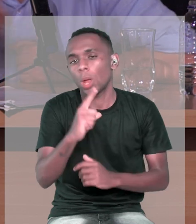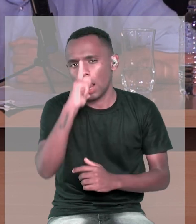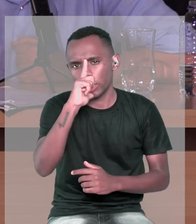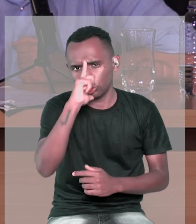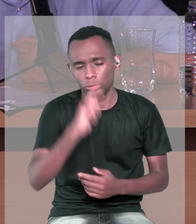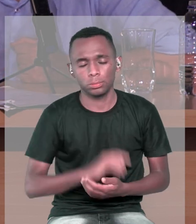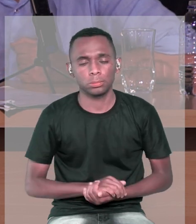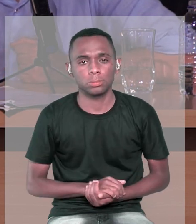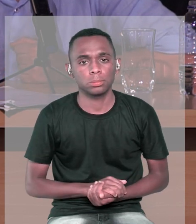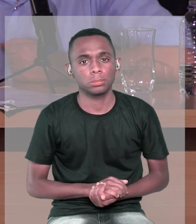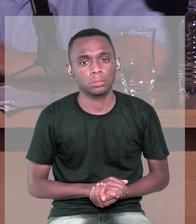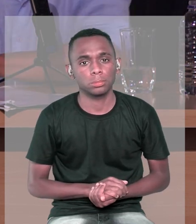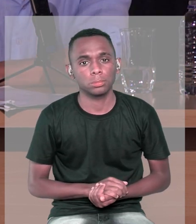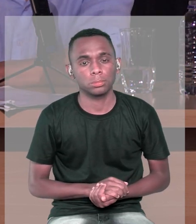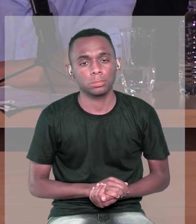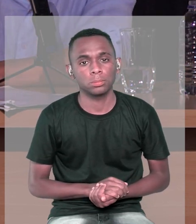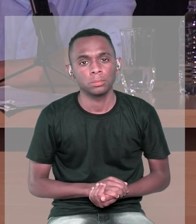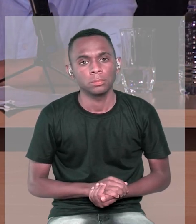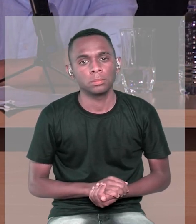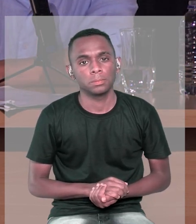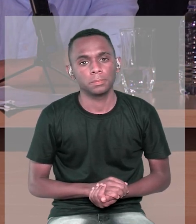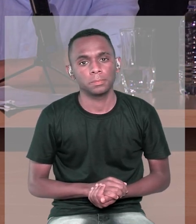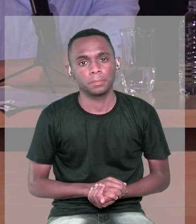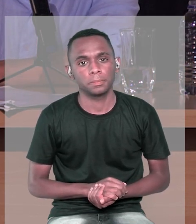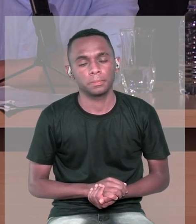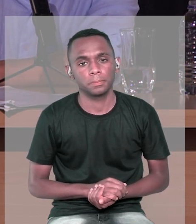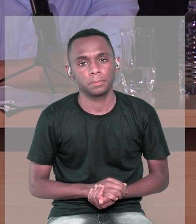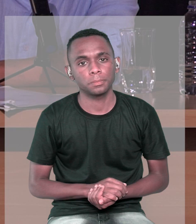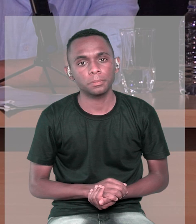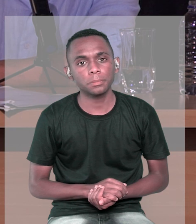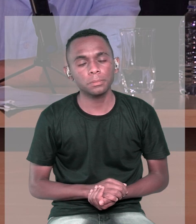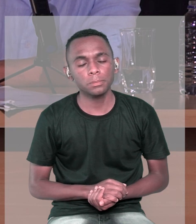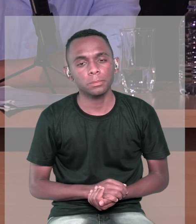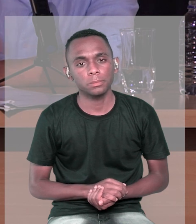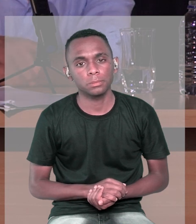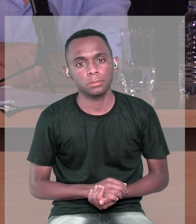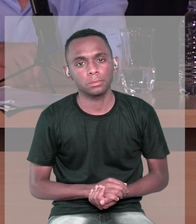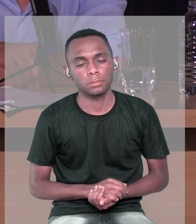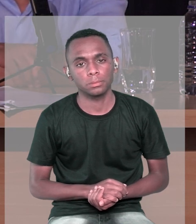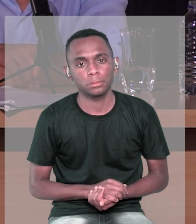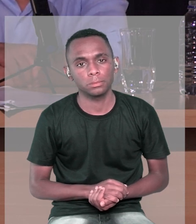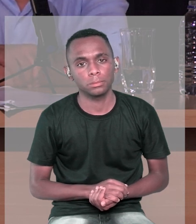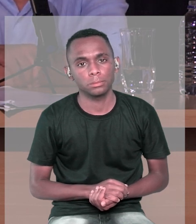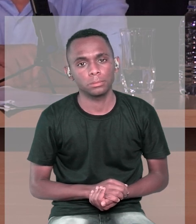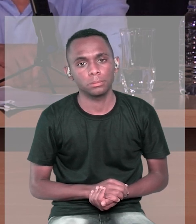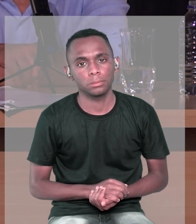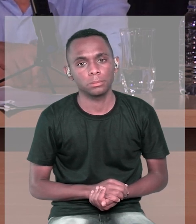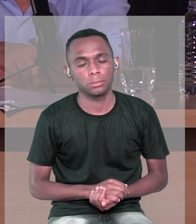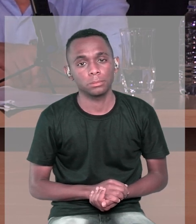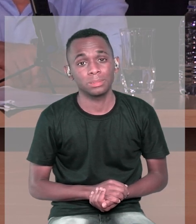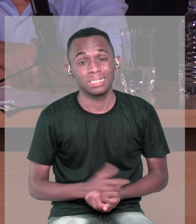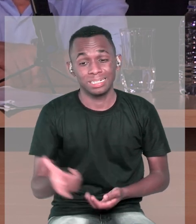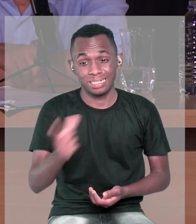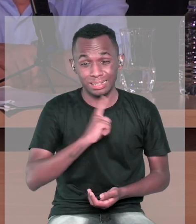Avoir, c'est pas de la propriété privée. Avoir, c'est être. Si vous voyez ce que j'essaye de... Ter não